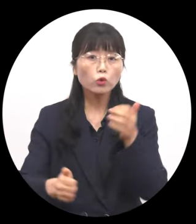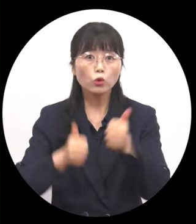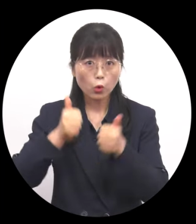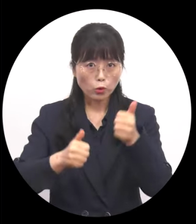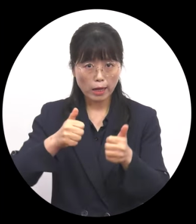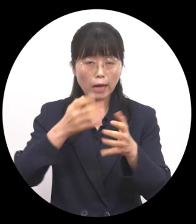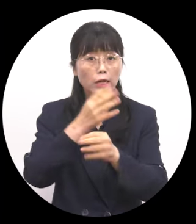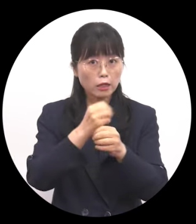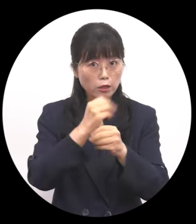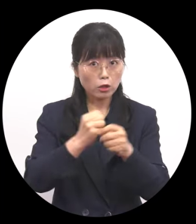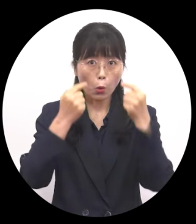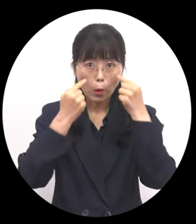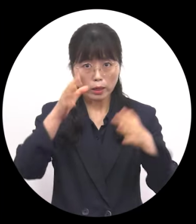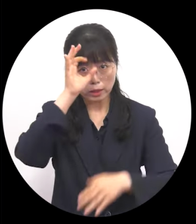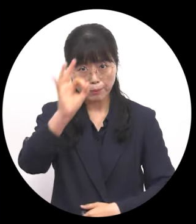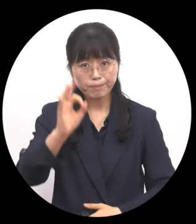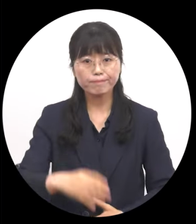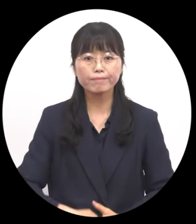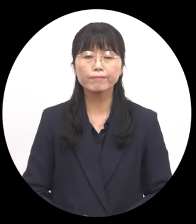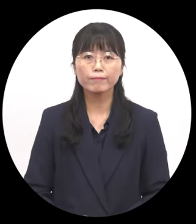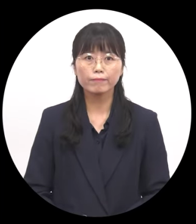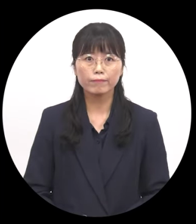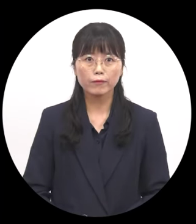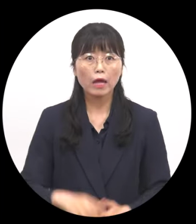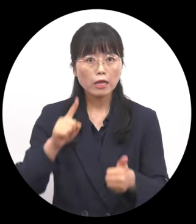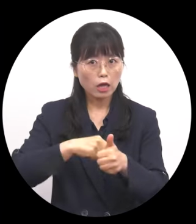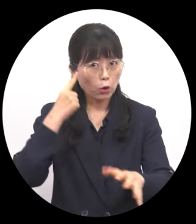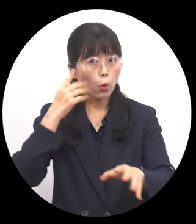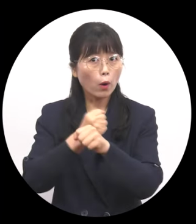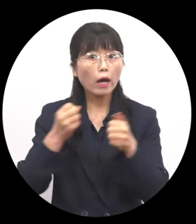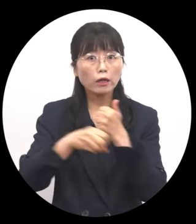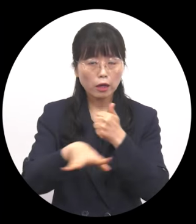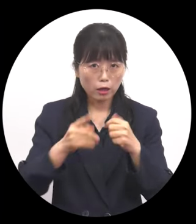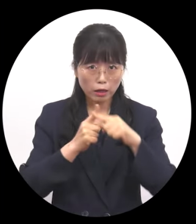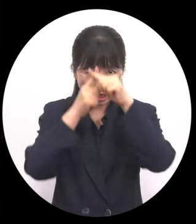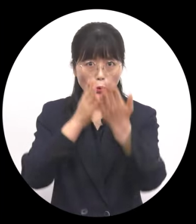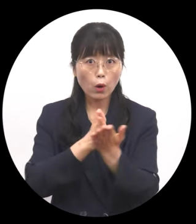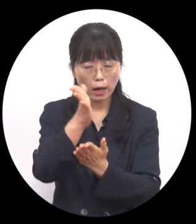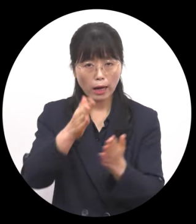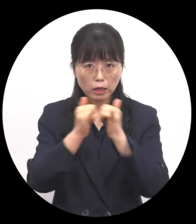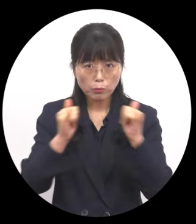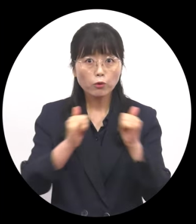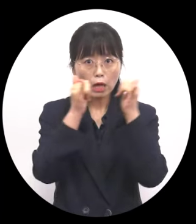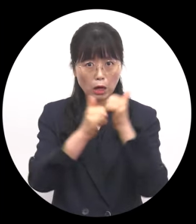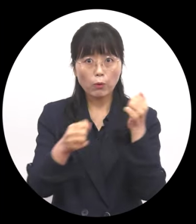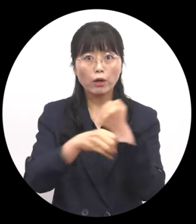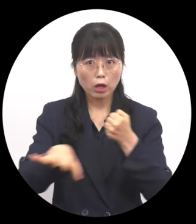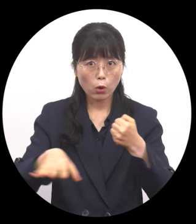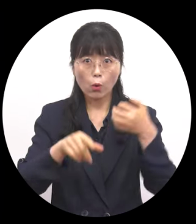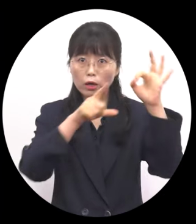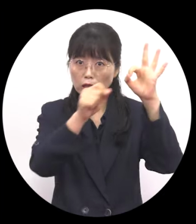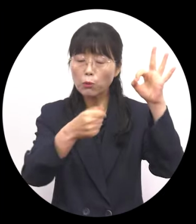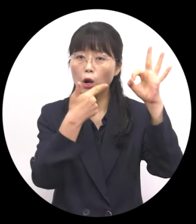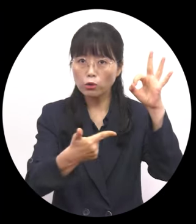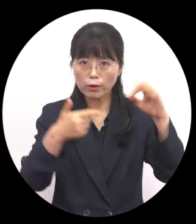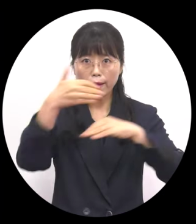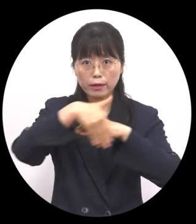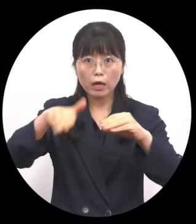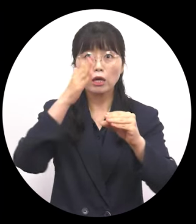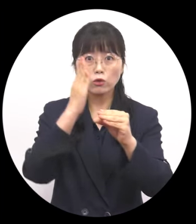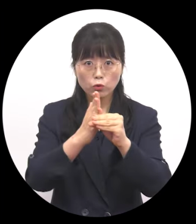논술고사의 일정 한번 확인해 보시고요. 자연공학 계열, 간호학과, 인문사회 계열 모두 10월 6일에